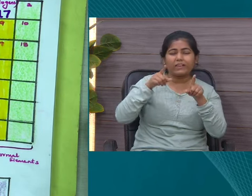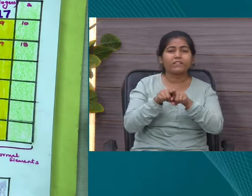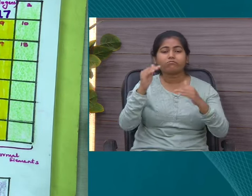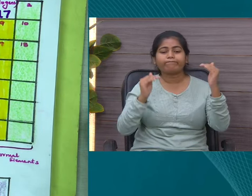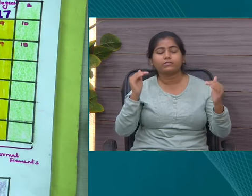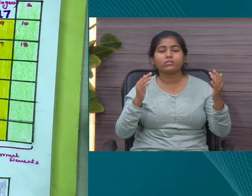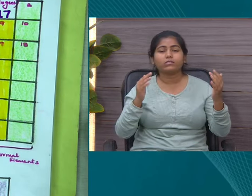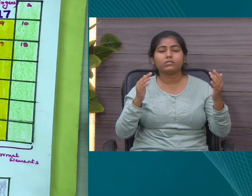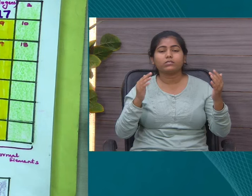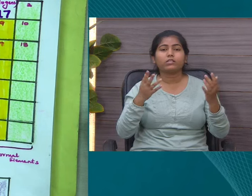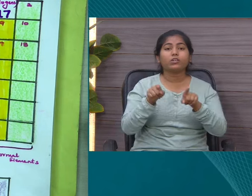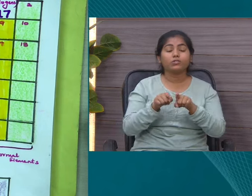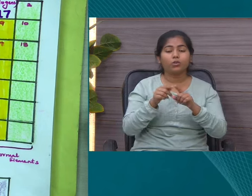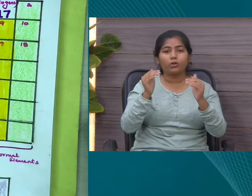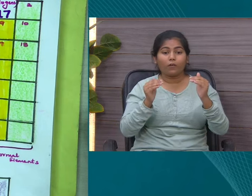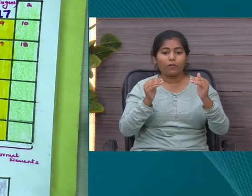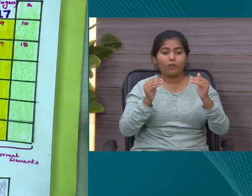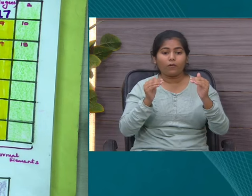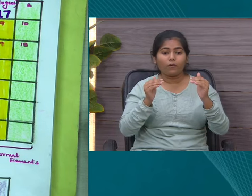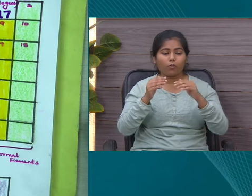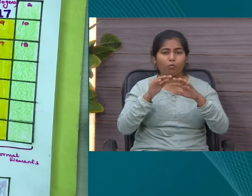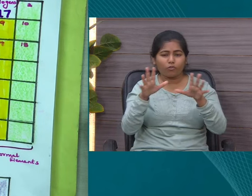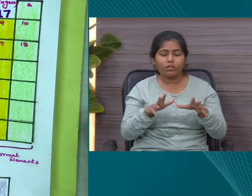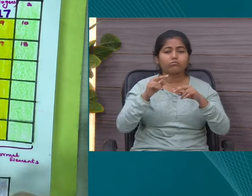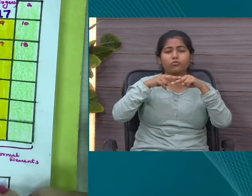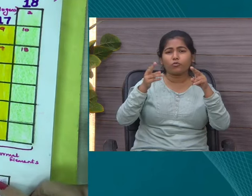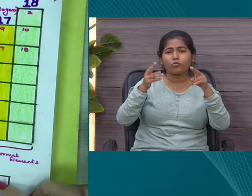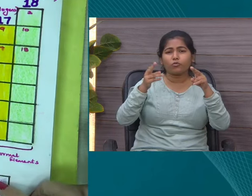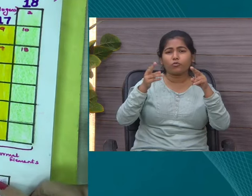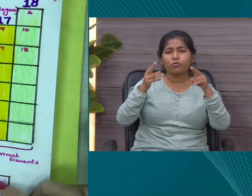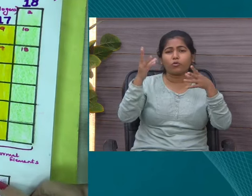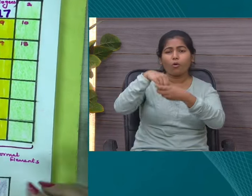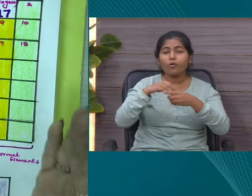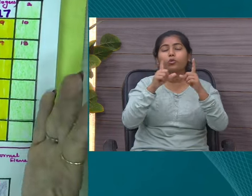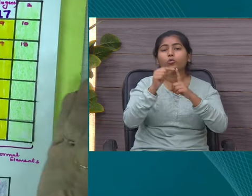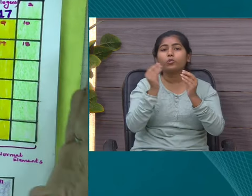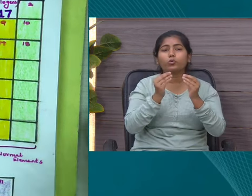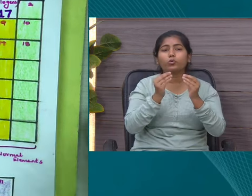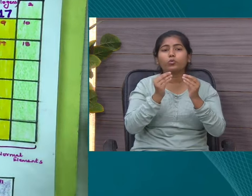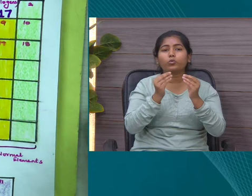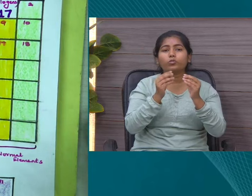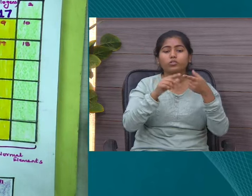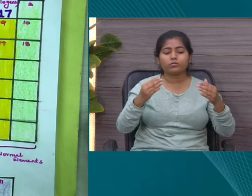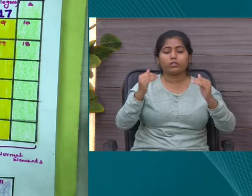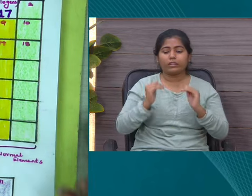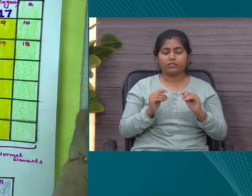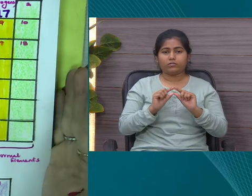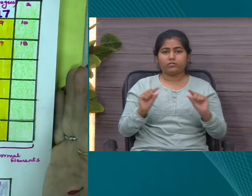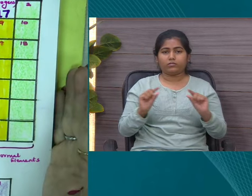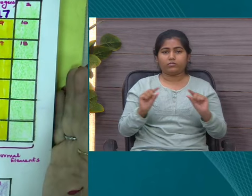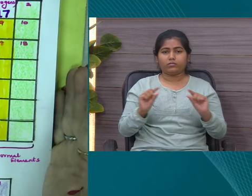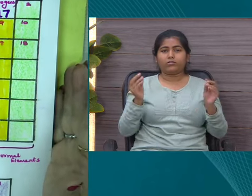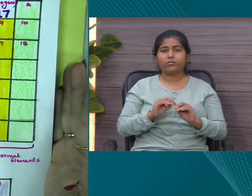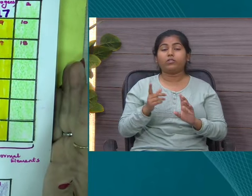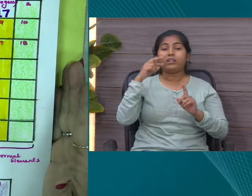उस डिस्टॉर्शन को भी फिल करने के लिए उन्होंने यहाँ से उठा के कुछ एलिमेंट्स को नीचे रख दिया, ताकि आप बेटा एक किसी पोस्ट कार्ड साइज